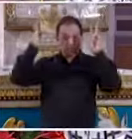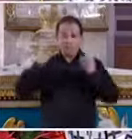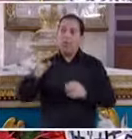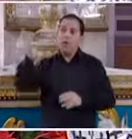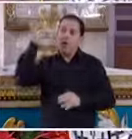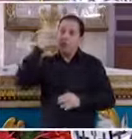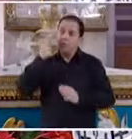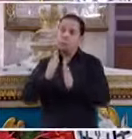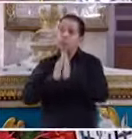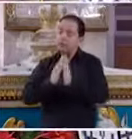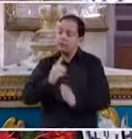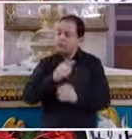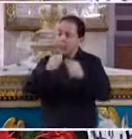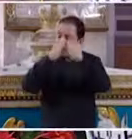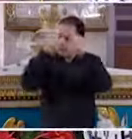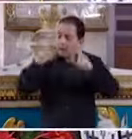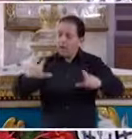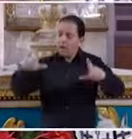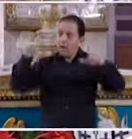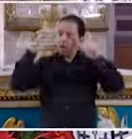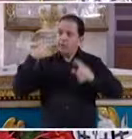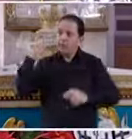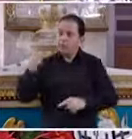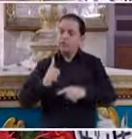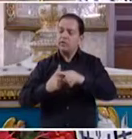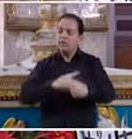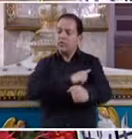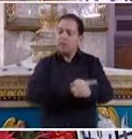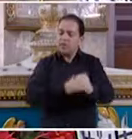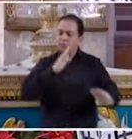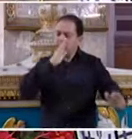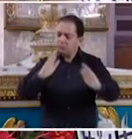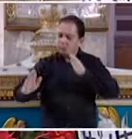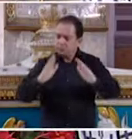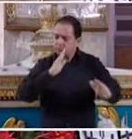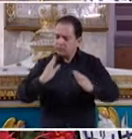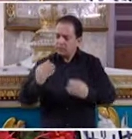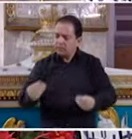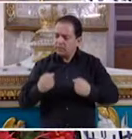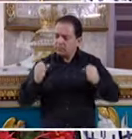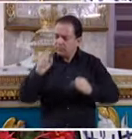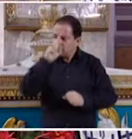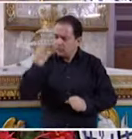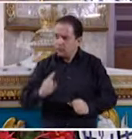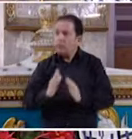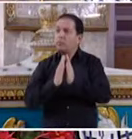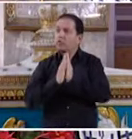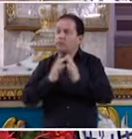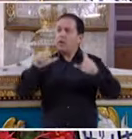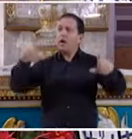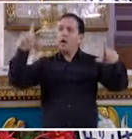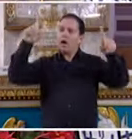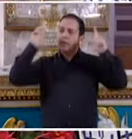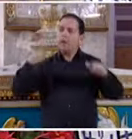πρεσβείες Παναχράντου και Παναμούμαγες Αυτομητρός, δυνάμει του Τιμίου και Ζώπιου Σταυρού, προστασίες των Τιμίων Απορραγίων